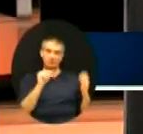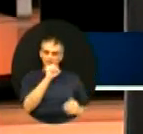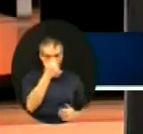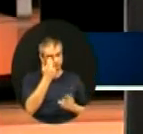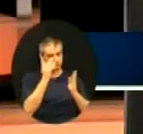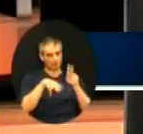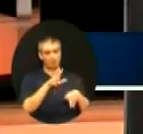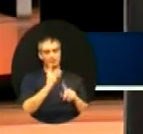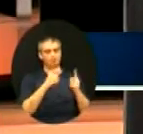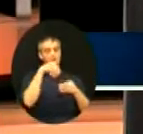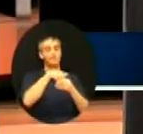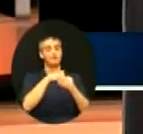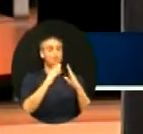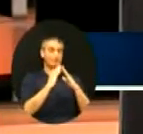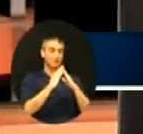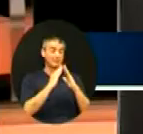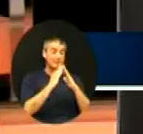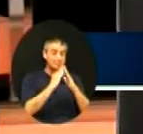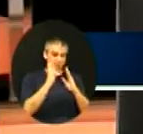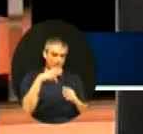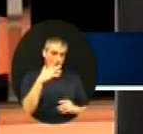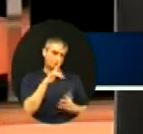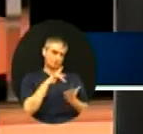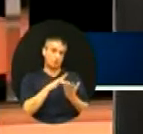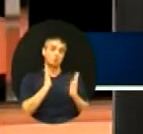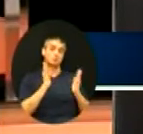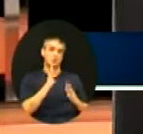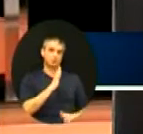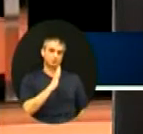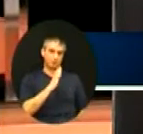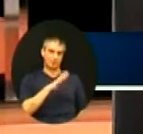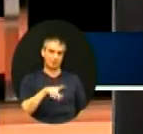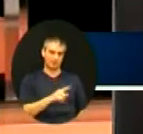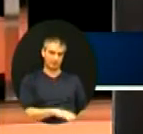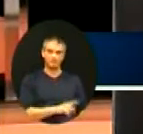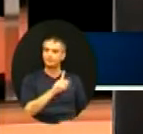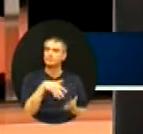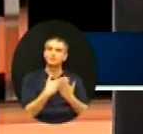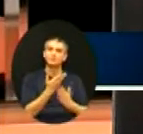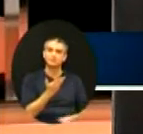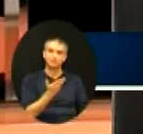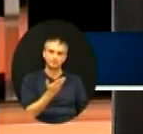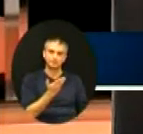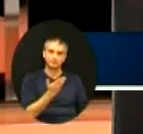כל לטפל במה שמתרחש בתוך הבית. הבית יכול להיות מקום מאוד מסוכן לילד. מה את מציעה?